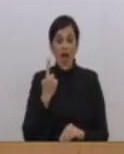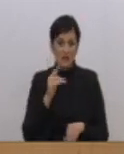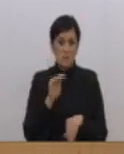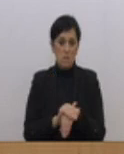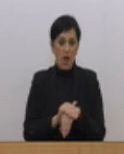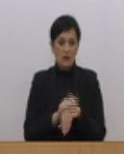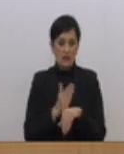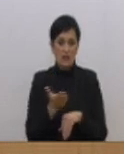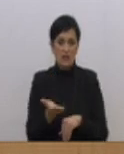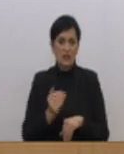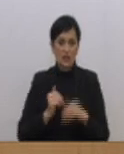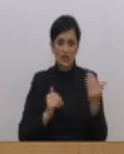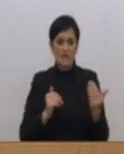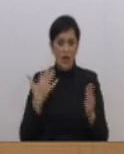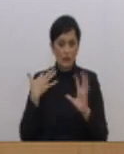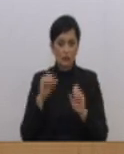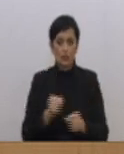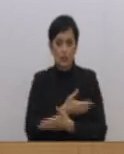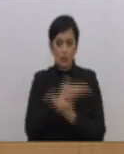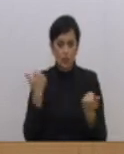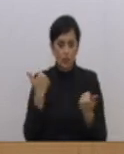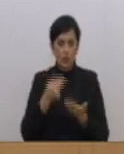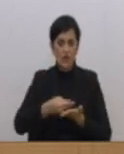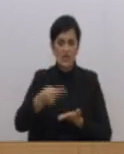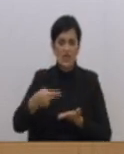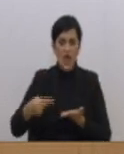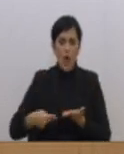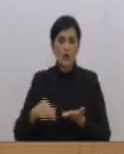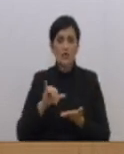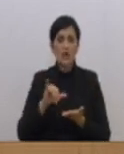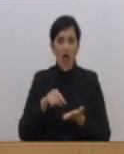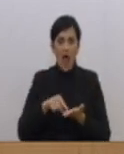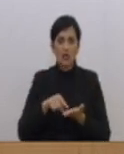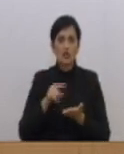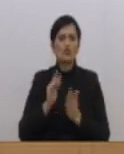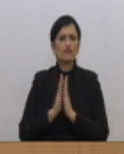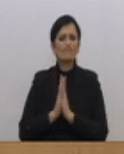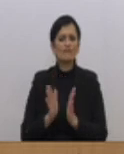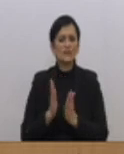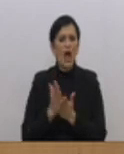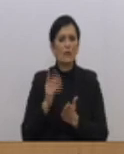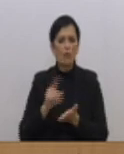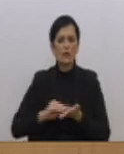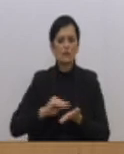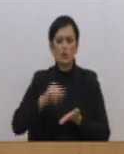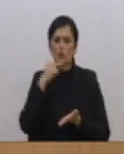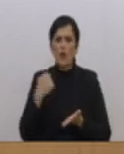ფაქტია, თქვენ მხარი არ დაუჭირეთ რეზოლუციას, სადაც დაგმობილია რუსეთი როგორც აგრესორი ქვეყანა,